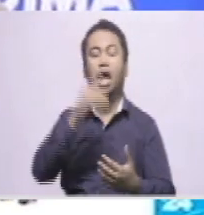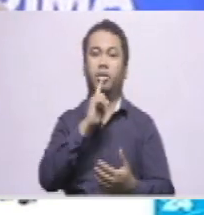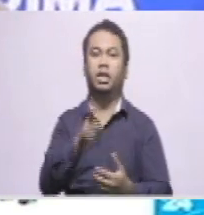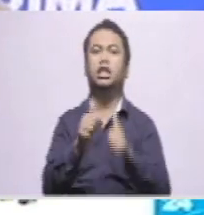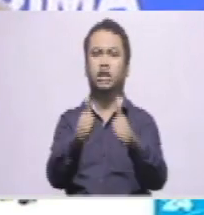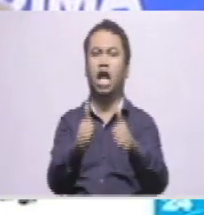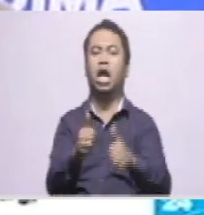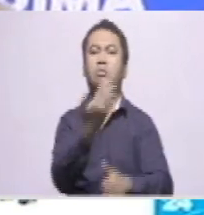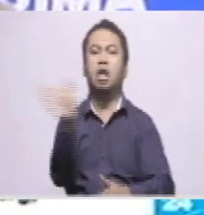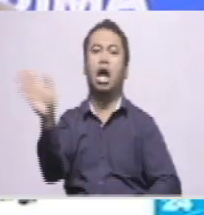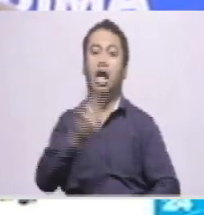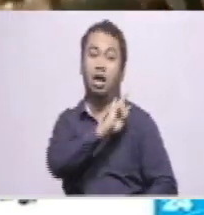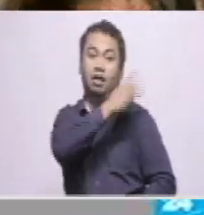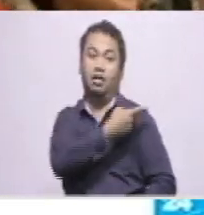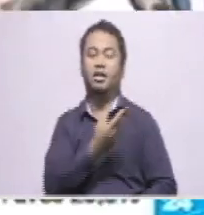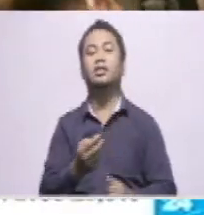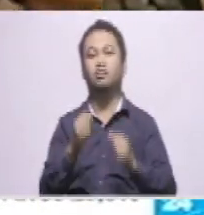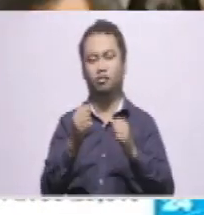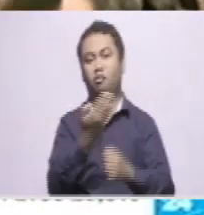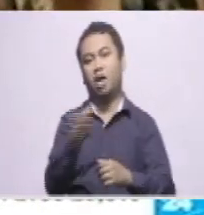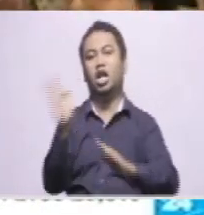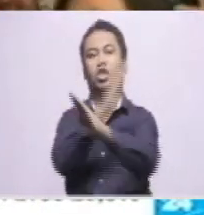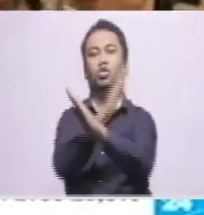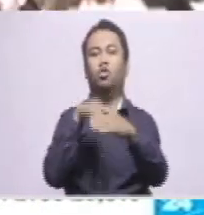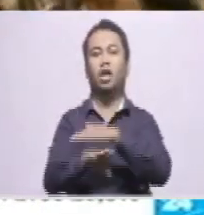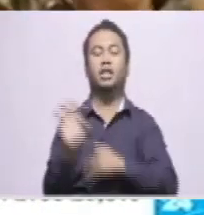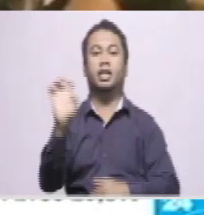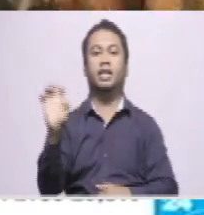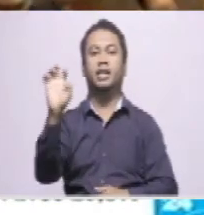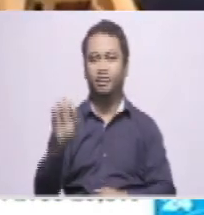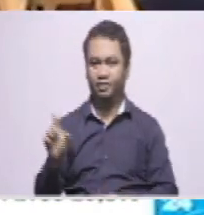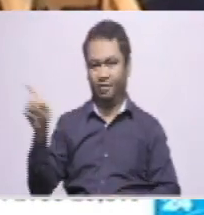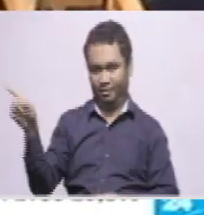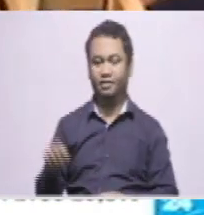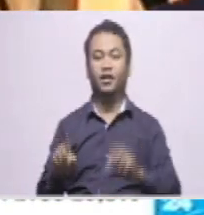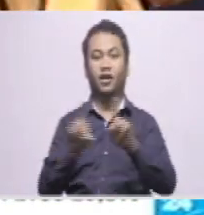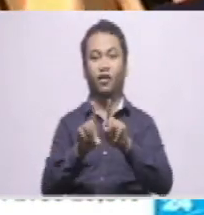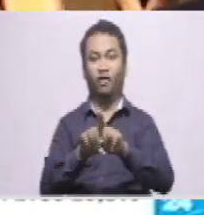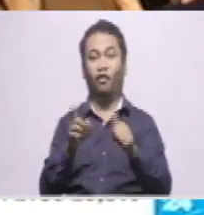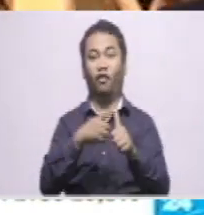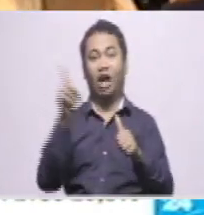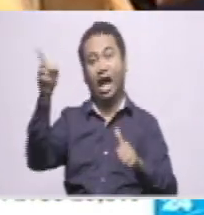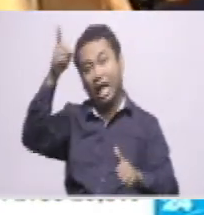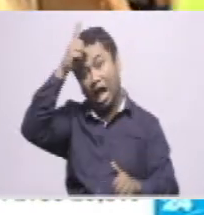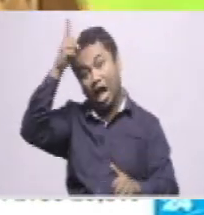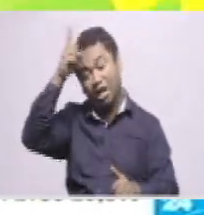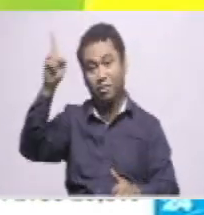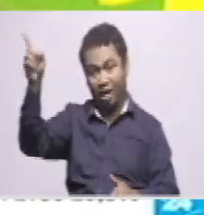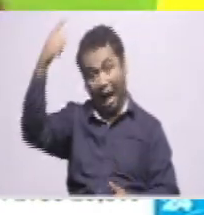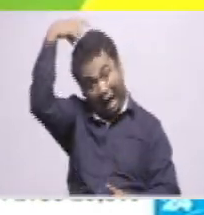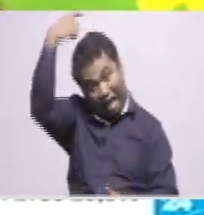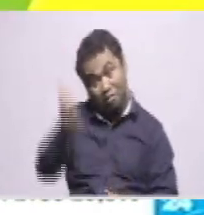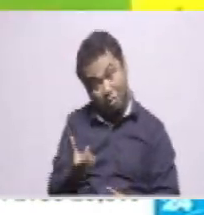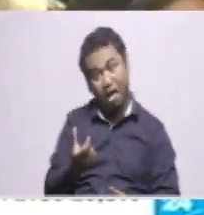no nitarika. Ligue Matteo Salvini tany Italia, Europe Ecologie antoko maitso ny tany Allemagne, Assemblement National ny